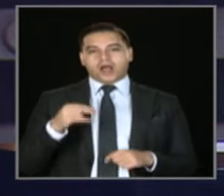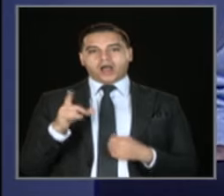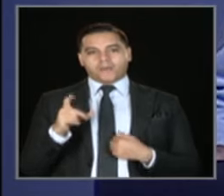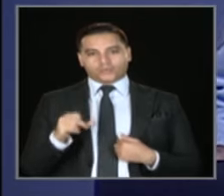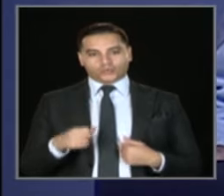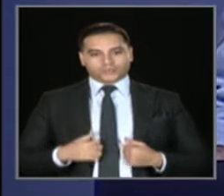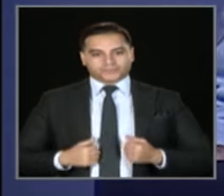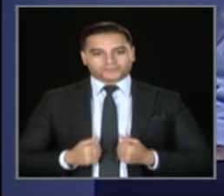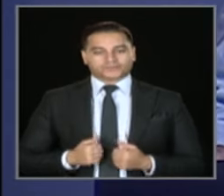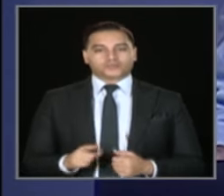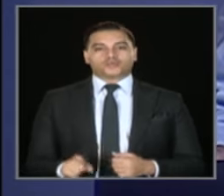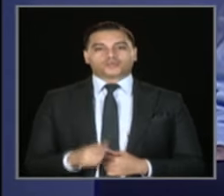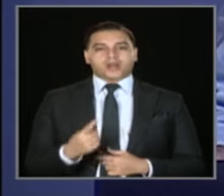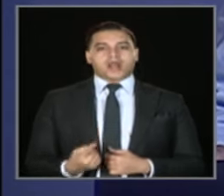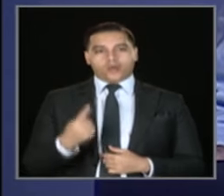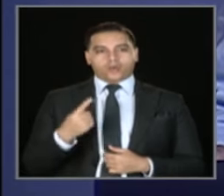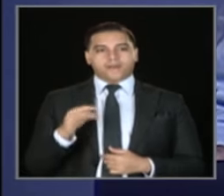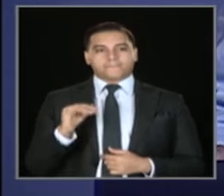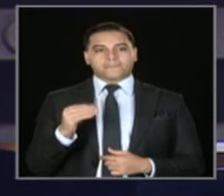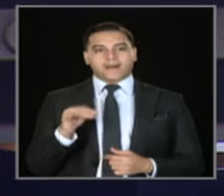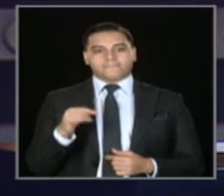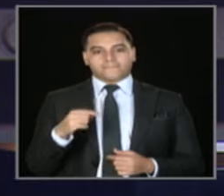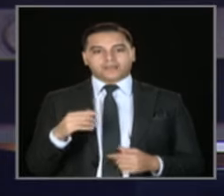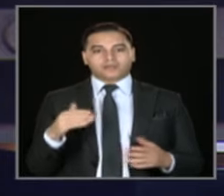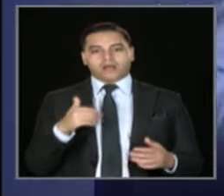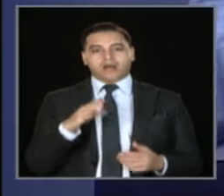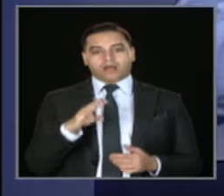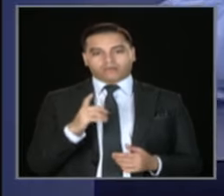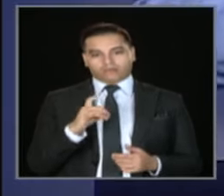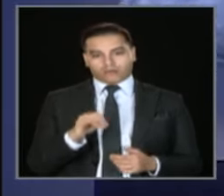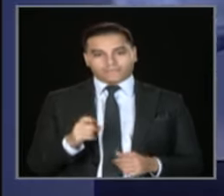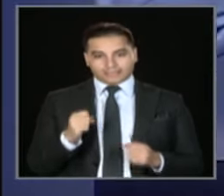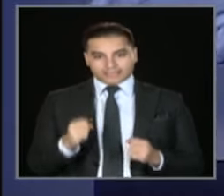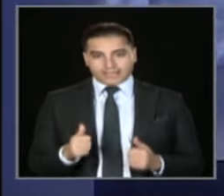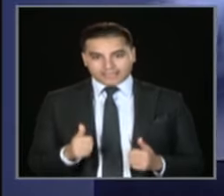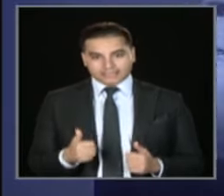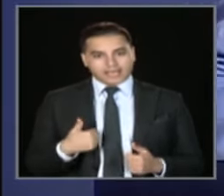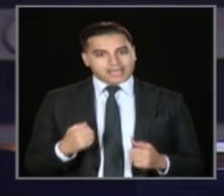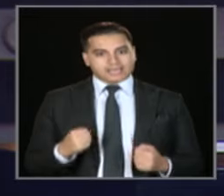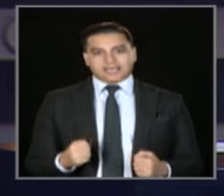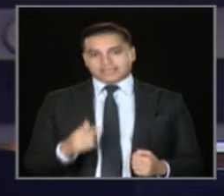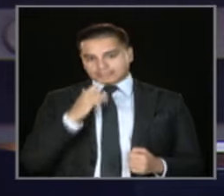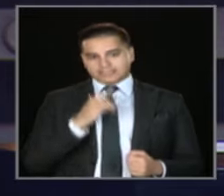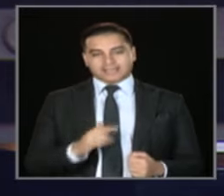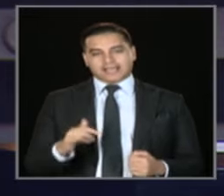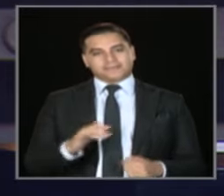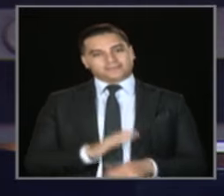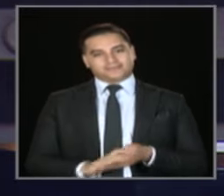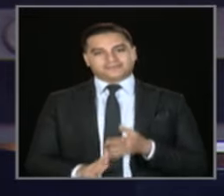وسلمى، أول سؤال لمحمد أكرم، جاهز؟ أنا جاهز. جاهز جاهز